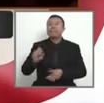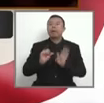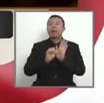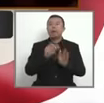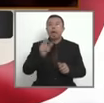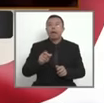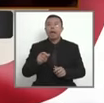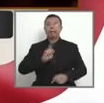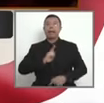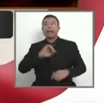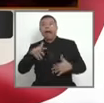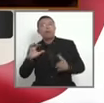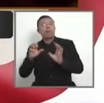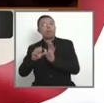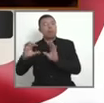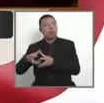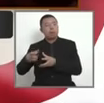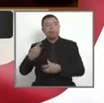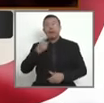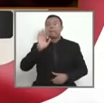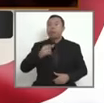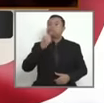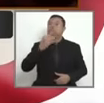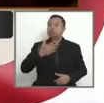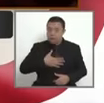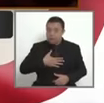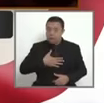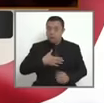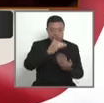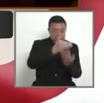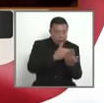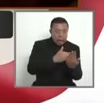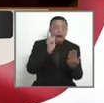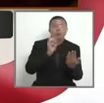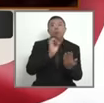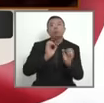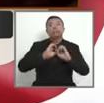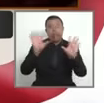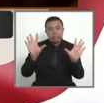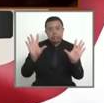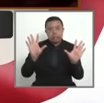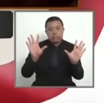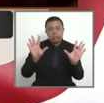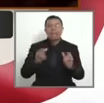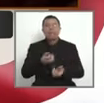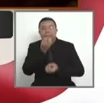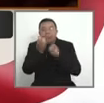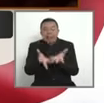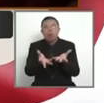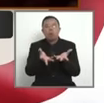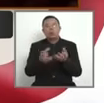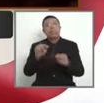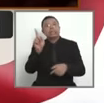bilang seluruh pendapat orang tuh lacak dia ikut siapa jadi apa dapat apa